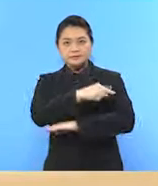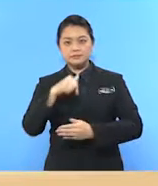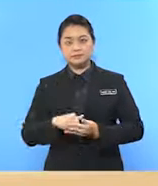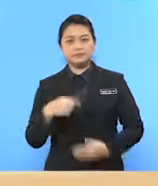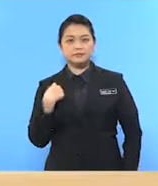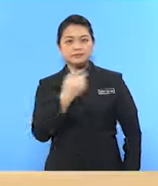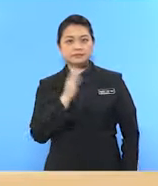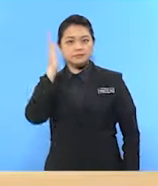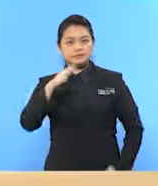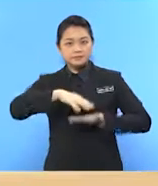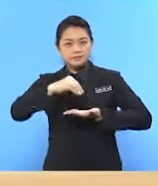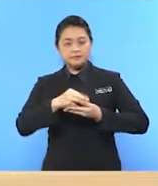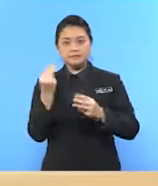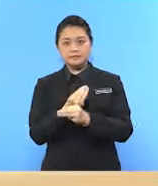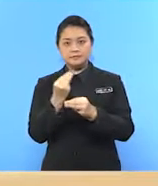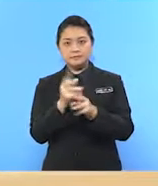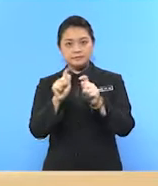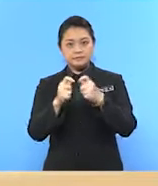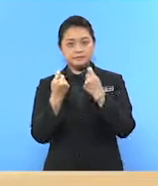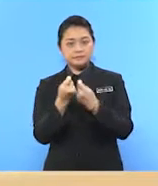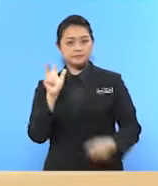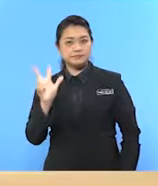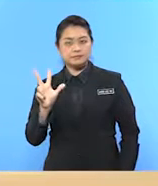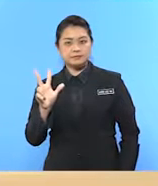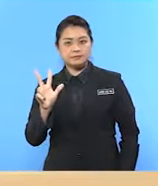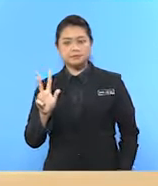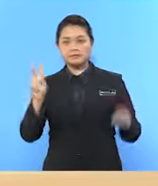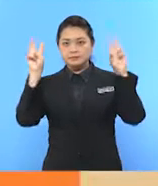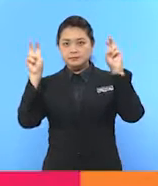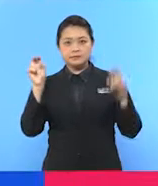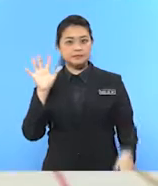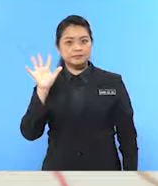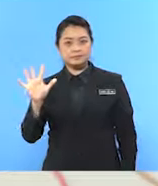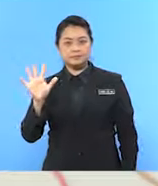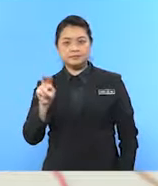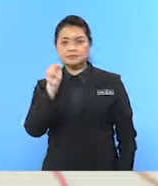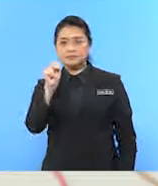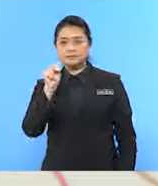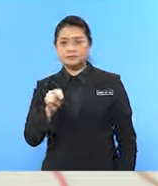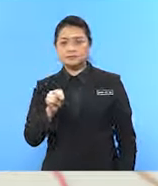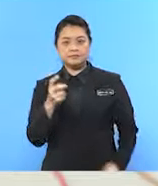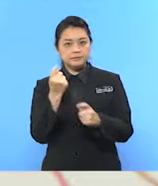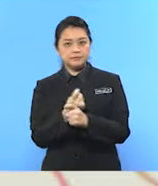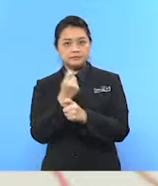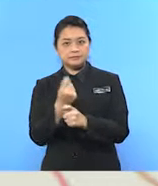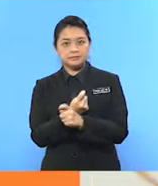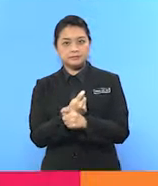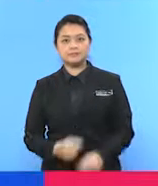akan mempelajari matematik tingkatan 3 iaitu bab 5 nisbah trigonometri.